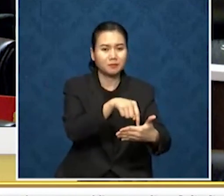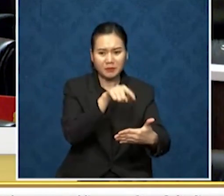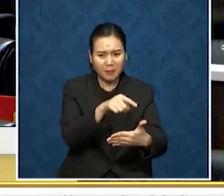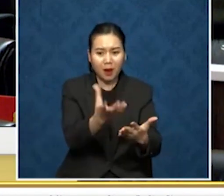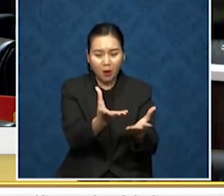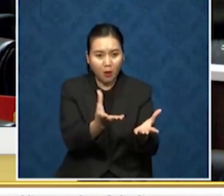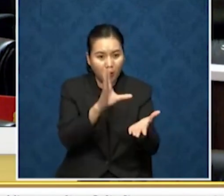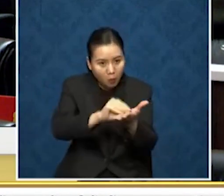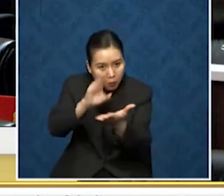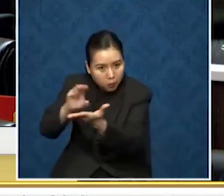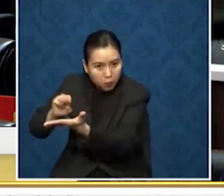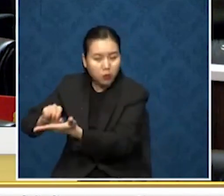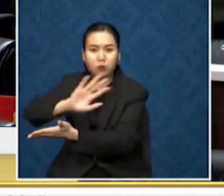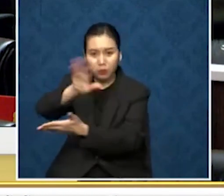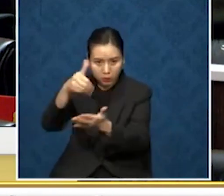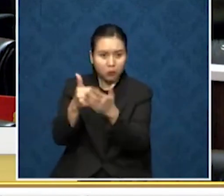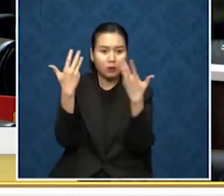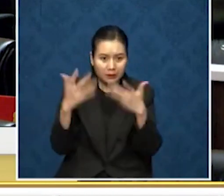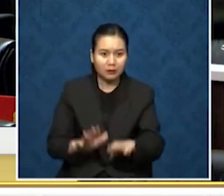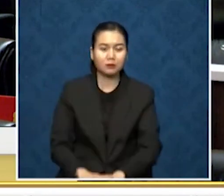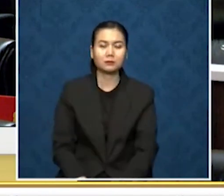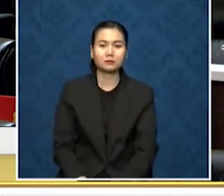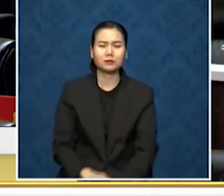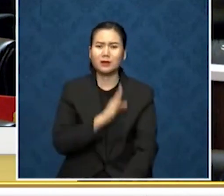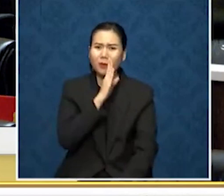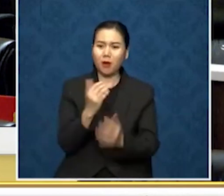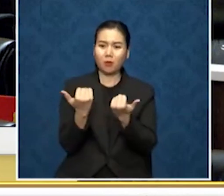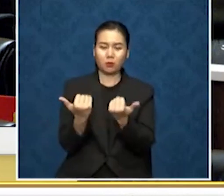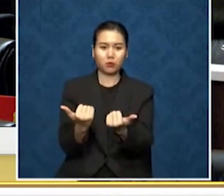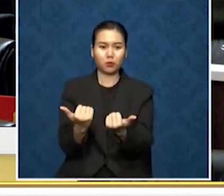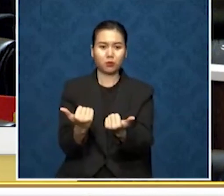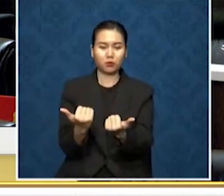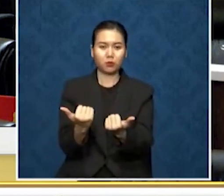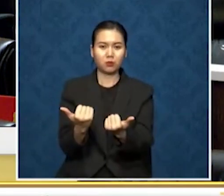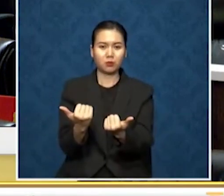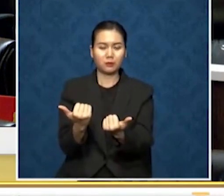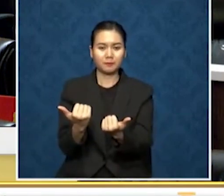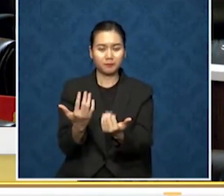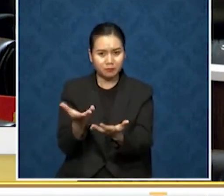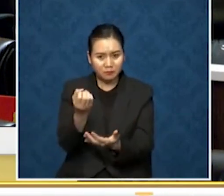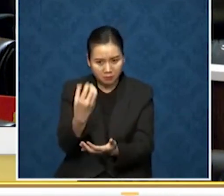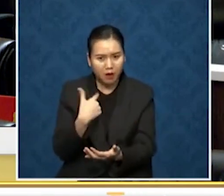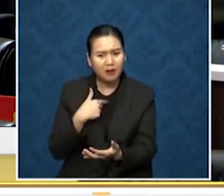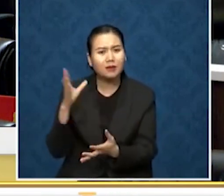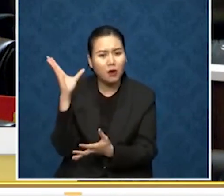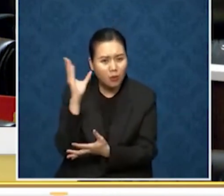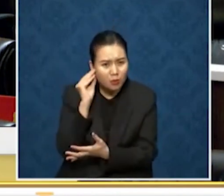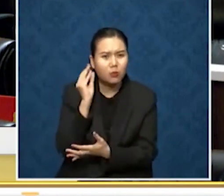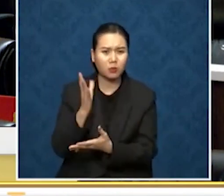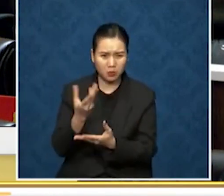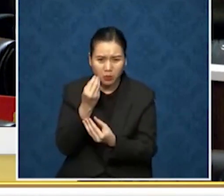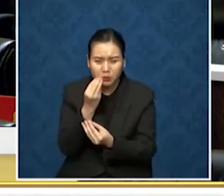ฟังทุกฝักทุกฝ่ายแล้วแล้วไฉนวันนี้ท่านก็บอกว่าต้องรับฟังเสียงให้รอบ